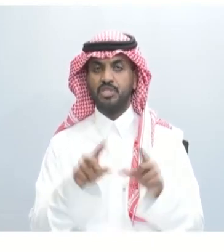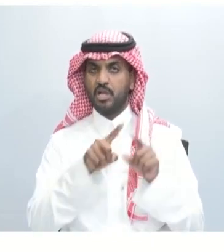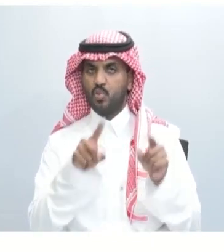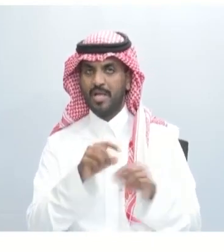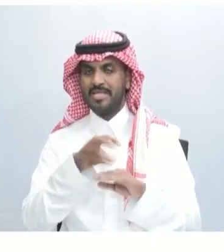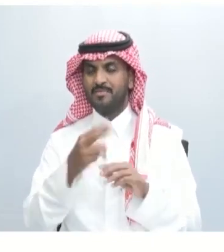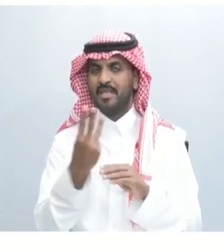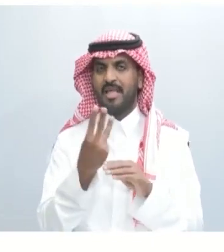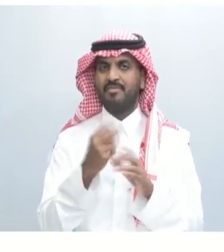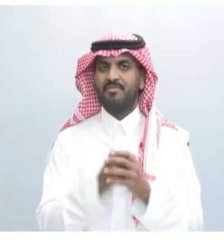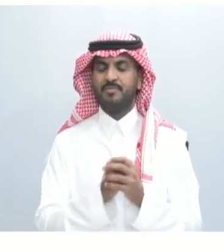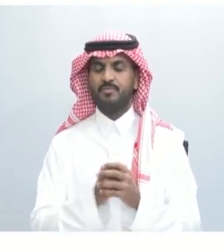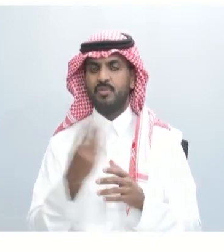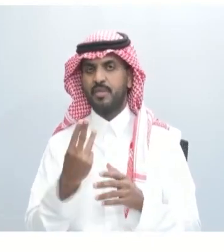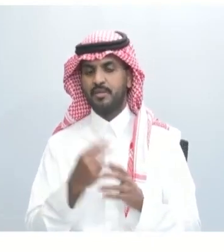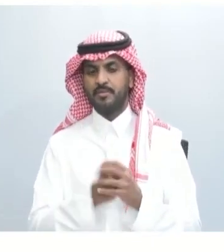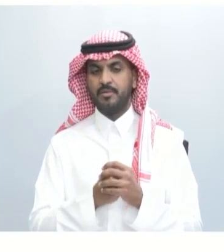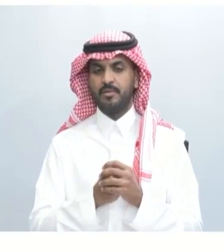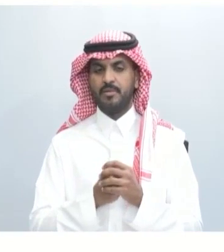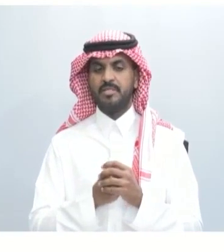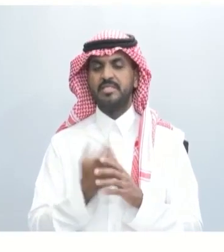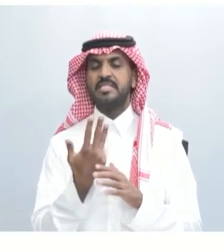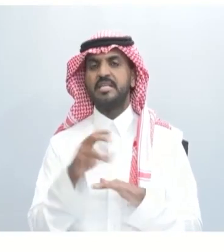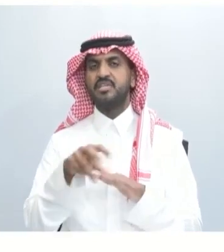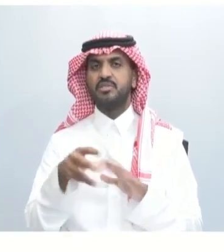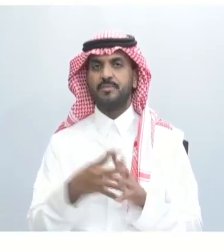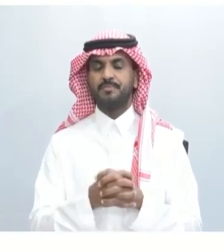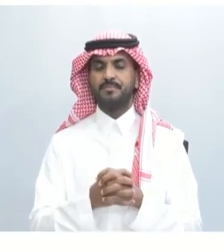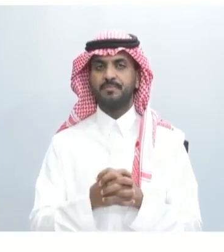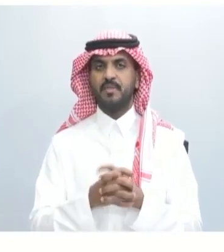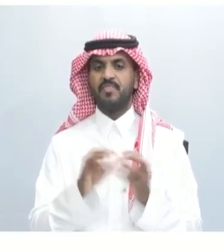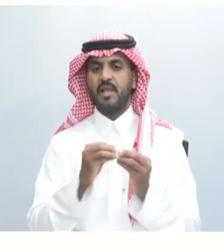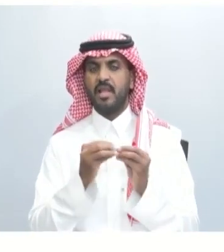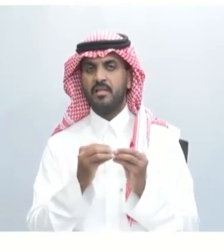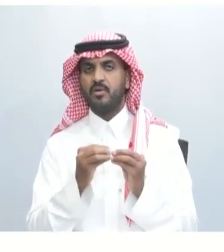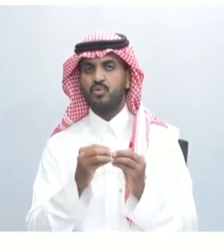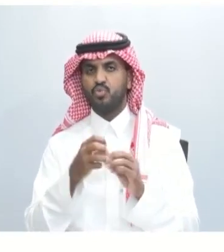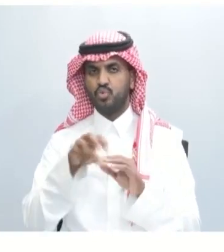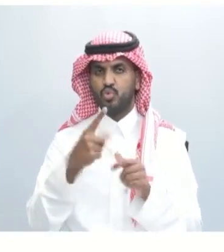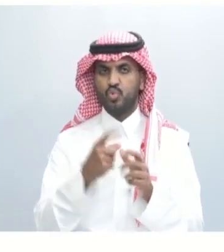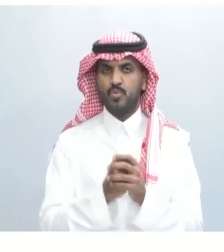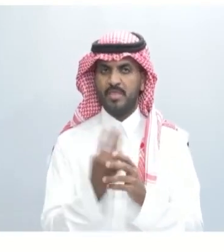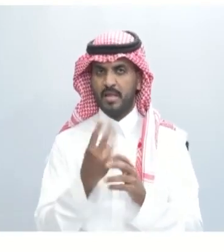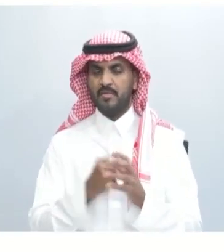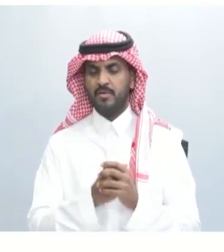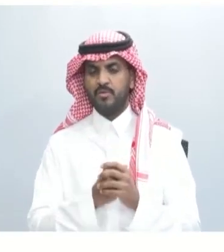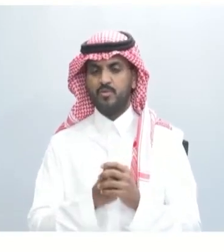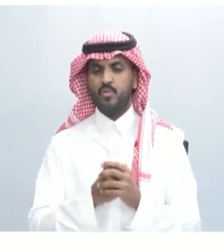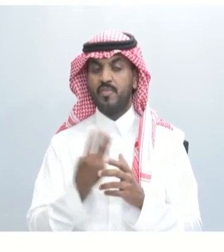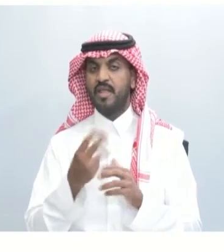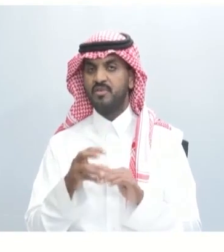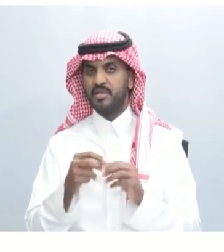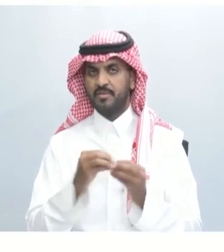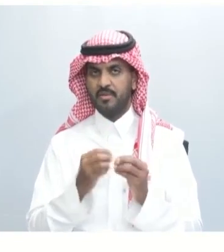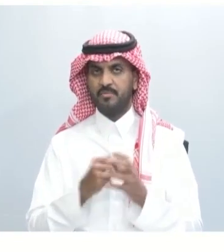قسمناه الى ثلاثه اجزاء والشكل الثاني الى تسعه اجزاء ظللنا جزءا واحد من ثلاثه اجزاء وظللنا ثلاثه